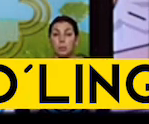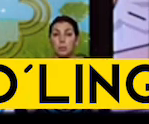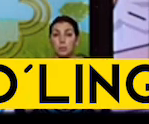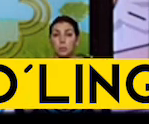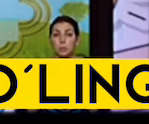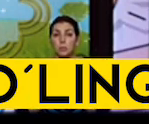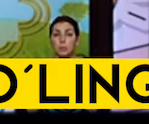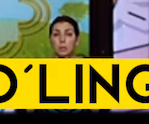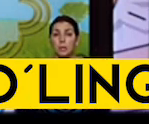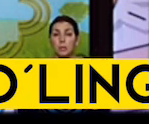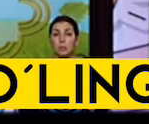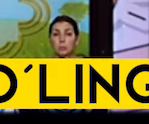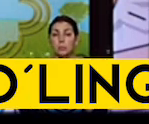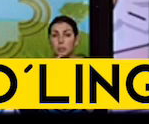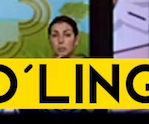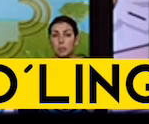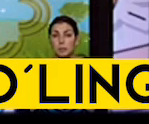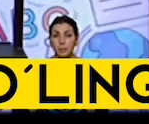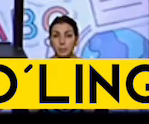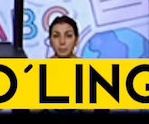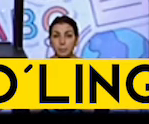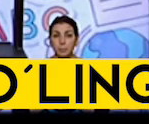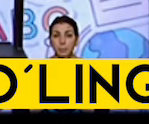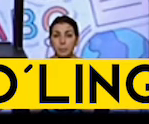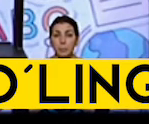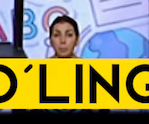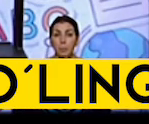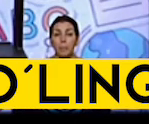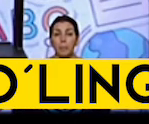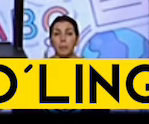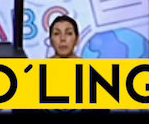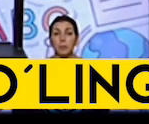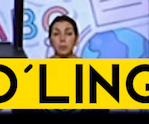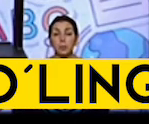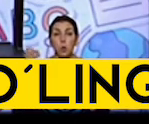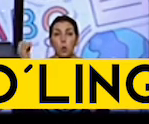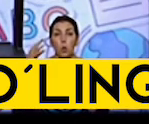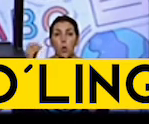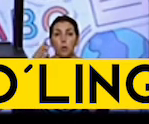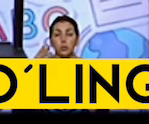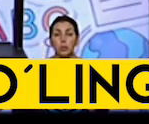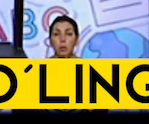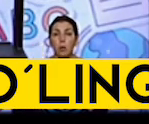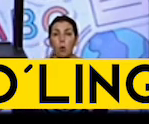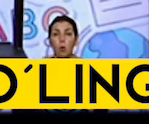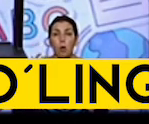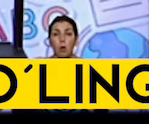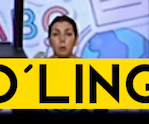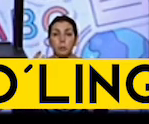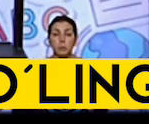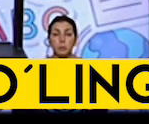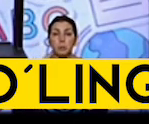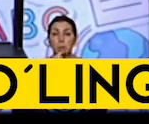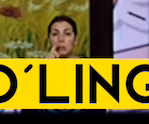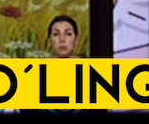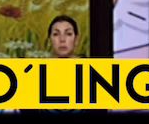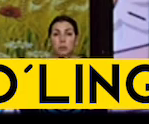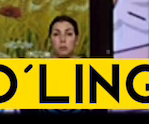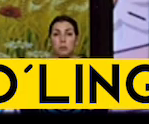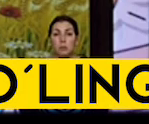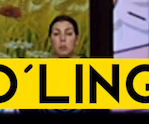Bolajonlar, keyingi topshiriqqa diqqat qiling. Ekran qarshisidagi quyoshda sizga quyidagi savollar